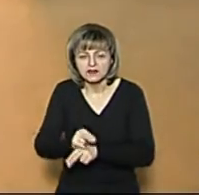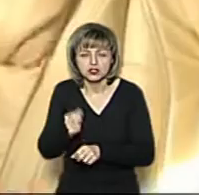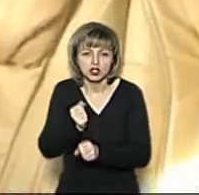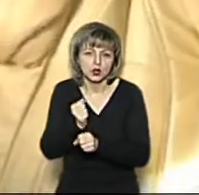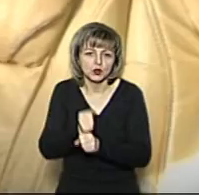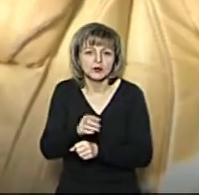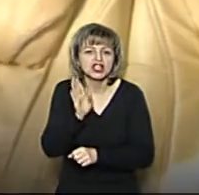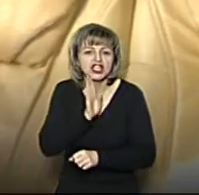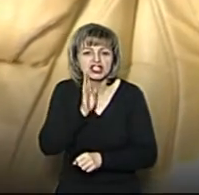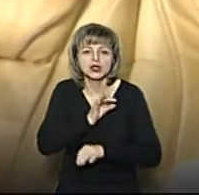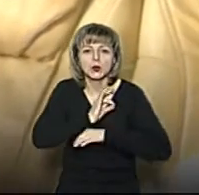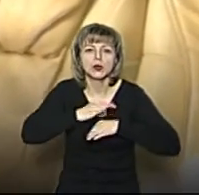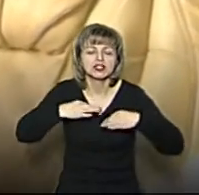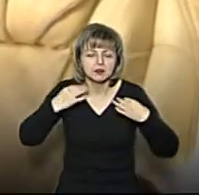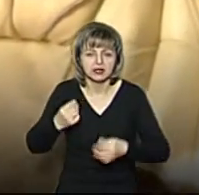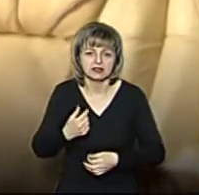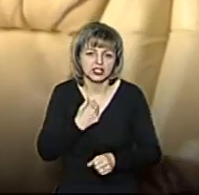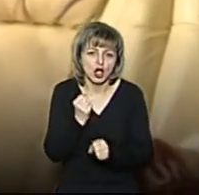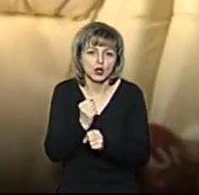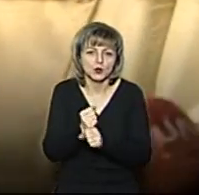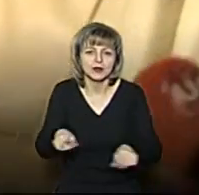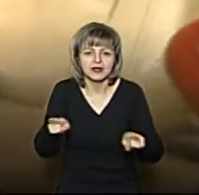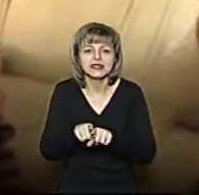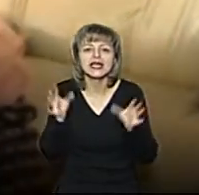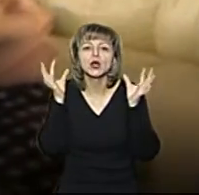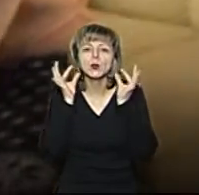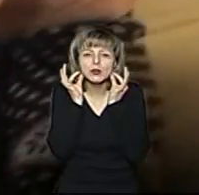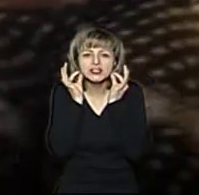прикраси. Я робила отакі кульчики.